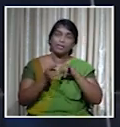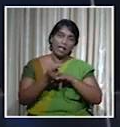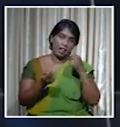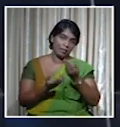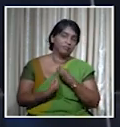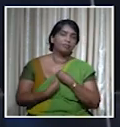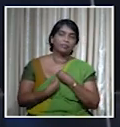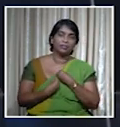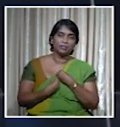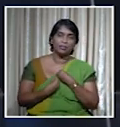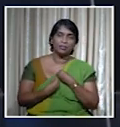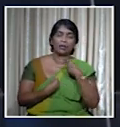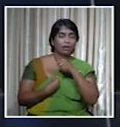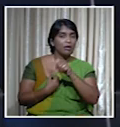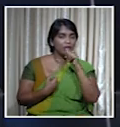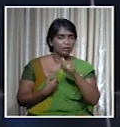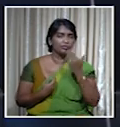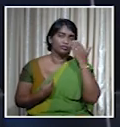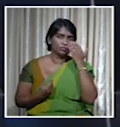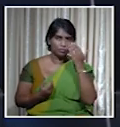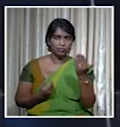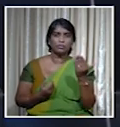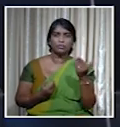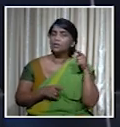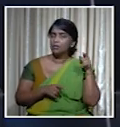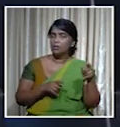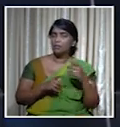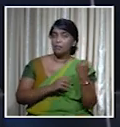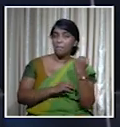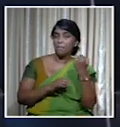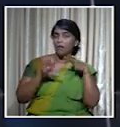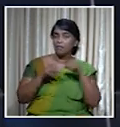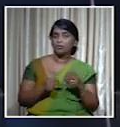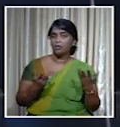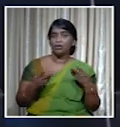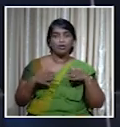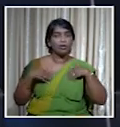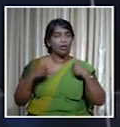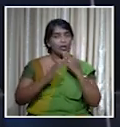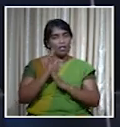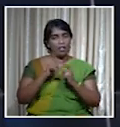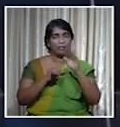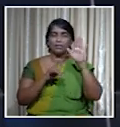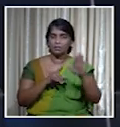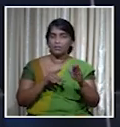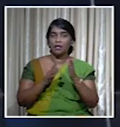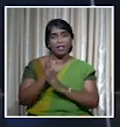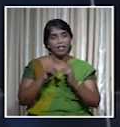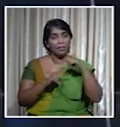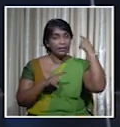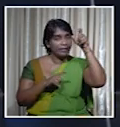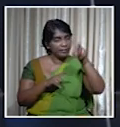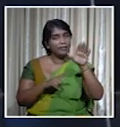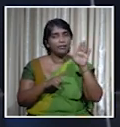ඉල්ලුවයි කියලා. ඉතින් එතකොට පැහැදිලිව වෙනවා මෙතන තියෙන බලාධිකාරය මොකද්ද කියලා. සෞඛ්‍ය අමාත්‍යතුමා ඉන්නවා තමයි, අමාත්‍යතුමියත් සිටියා